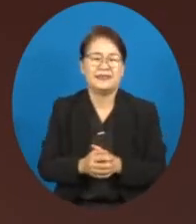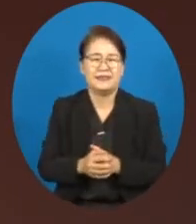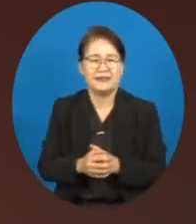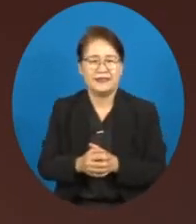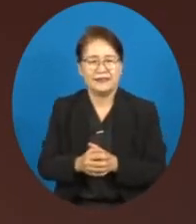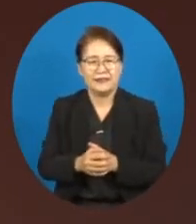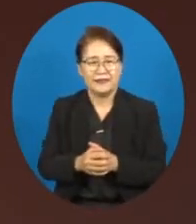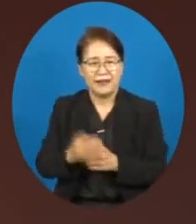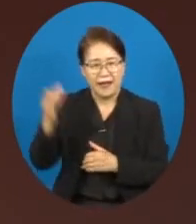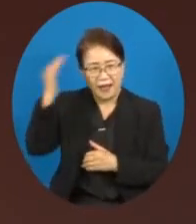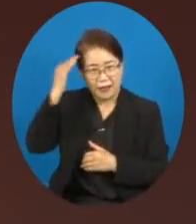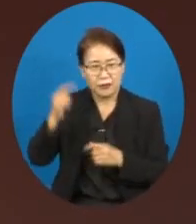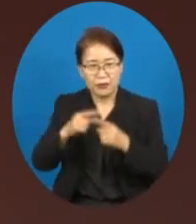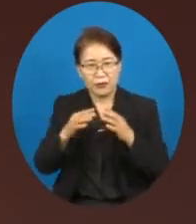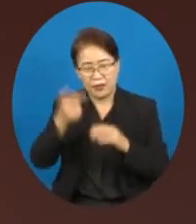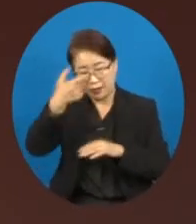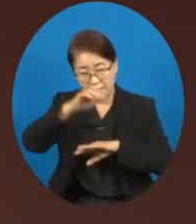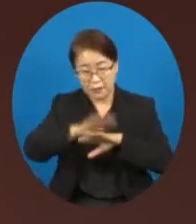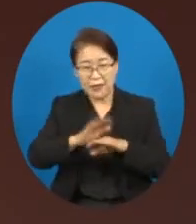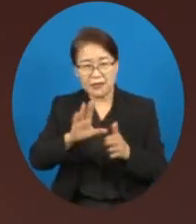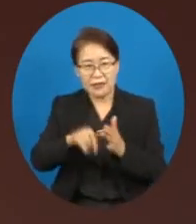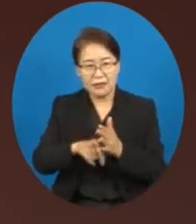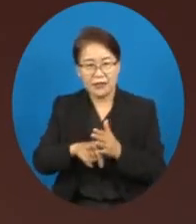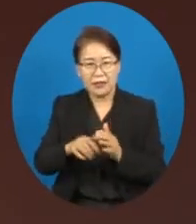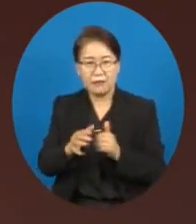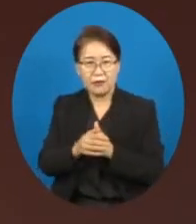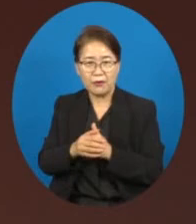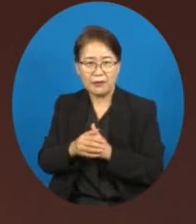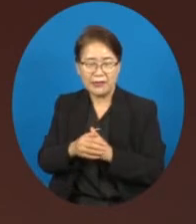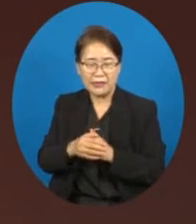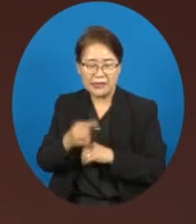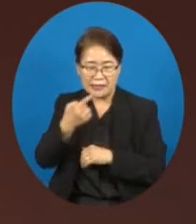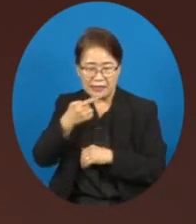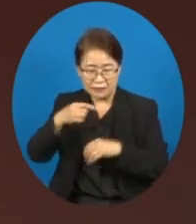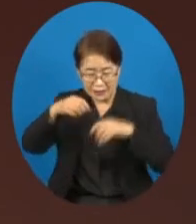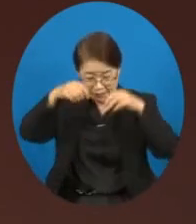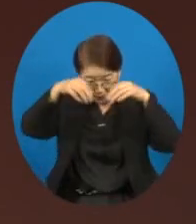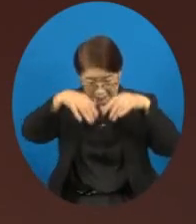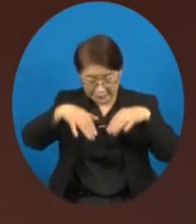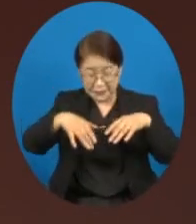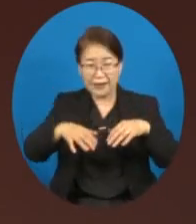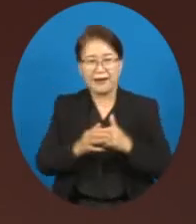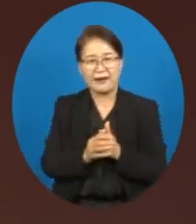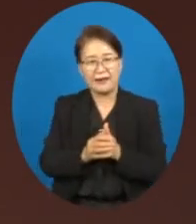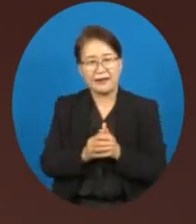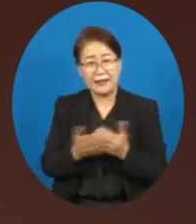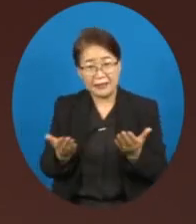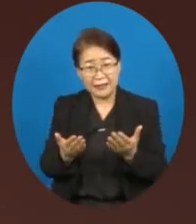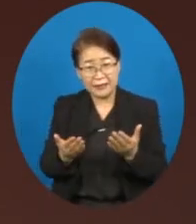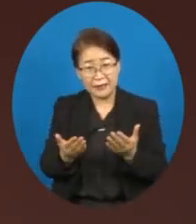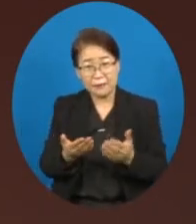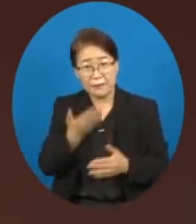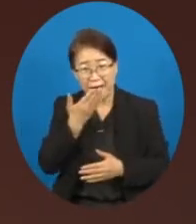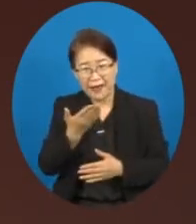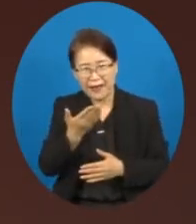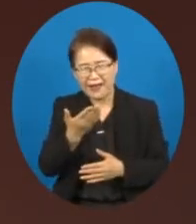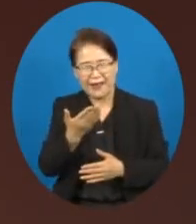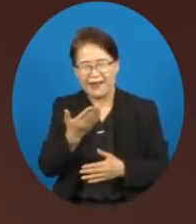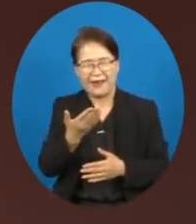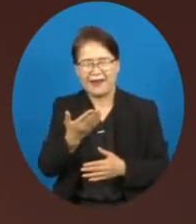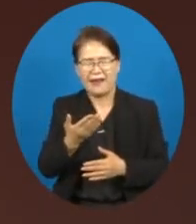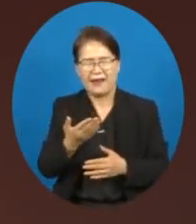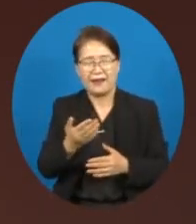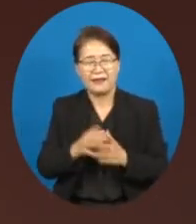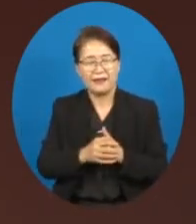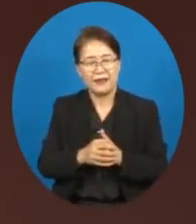한때 한국교회에 무슨 뭐 예배 시간에 금가루가 떨어지니 금리빨이 되느니 그런 일이 많이 있었어요? 그때